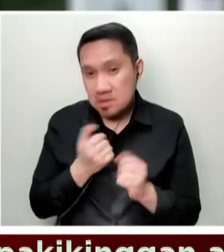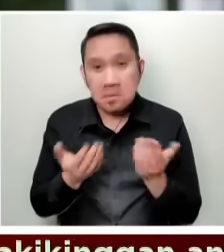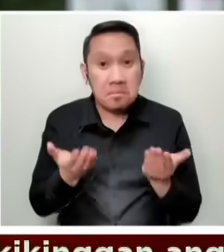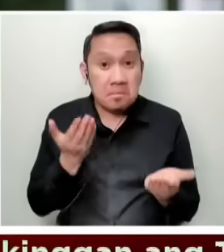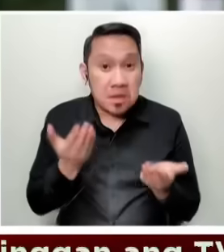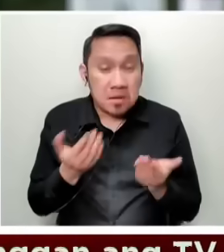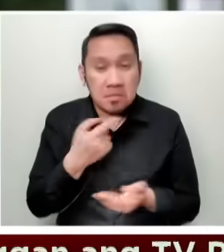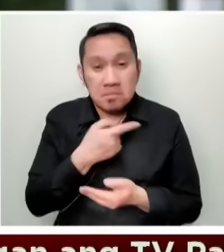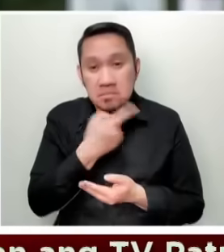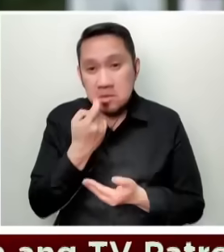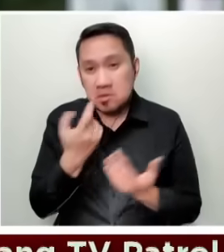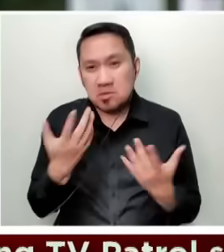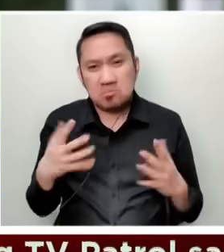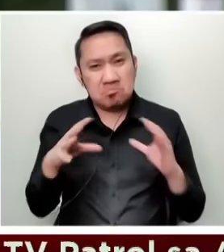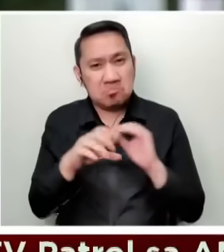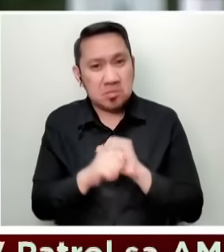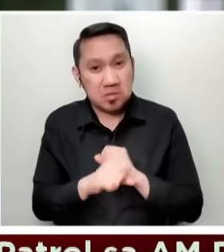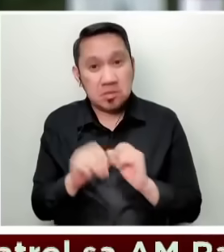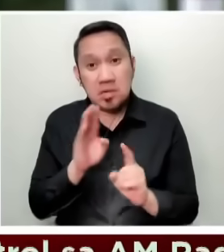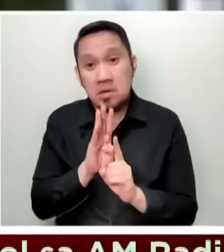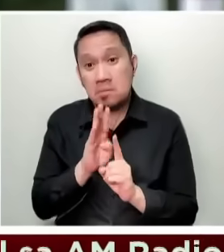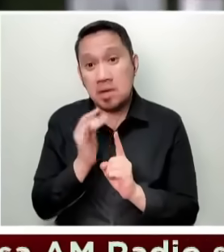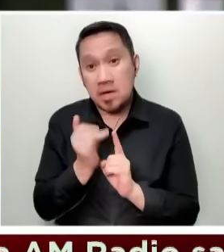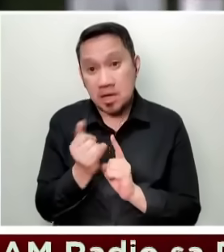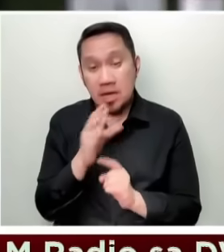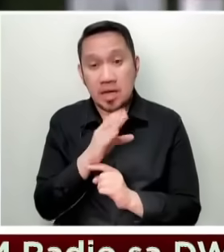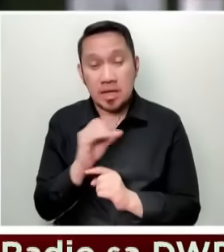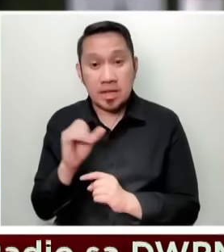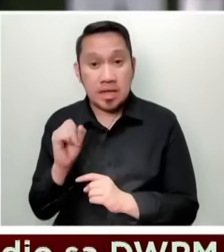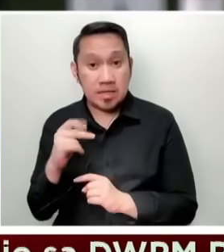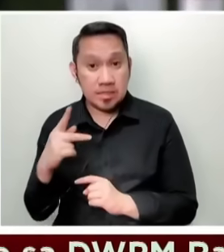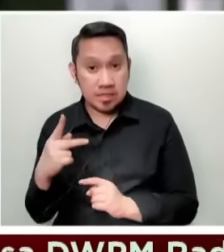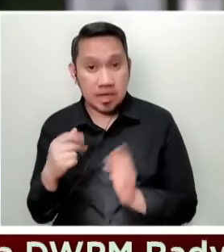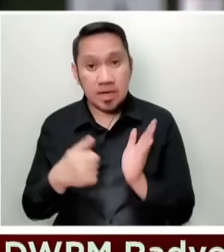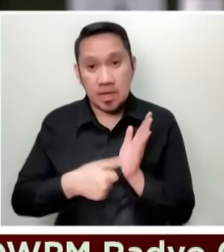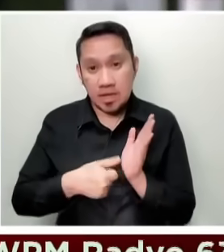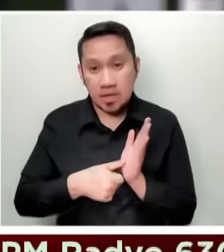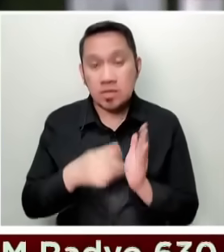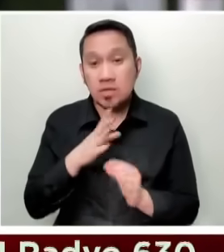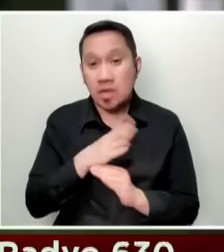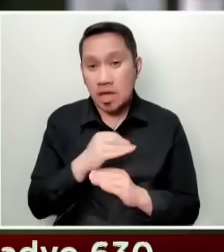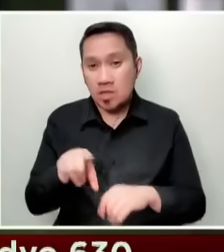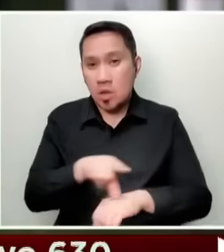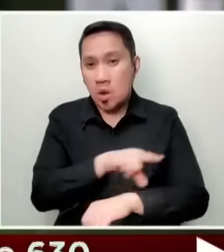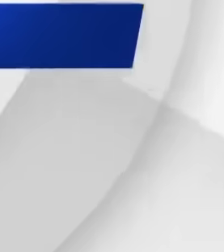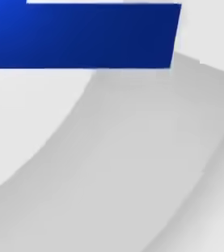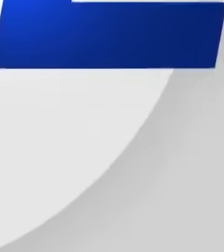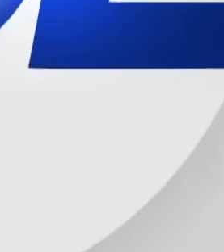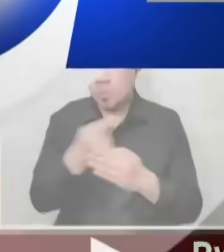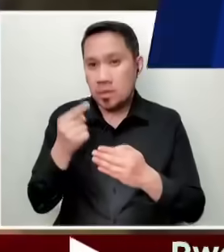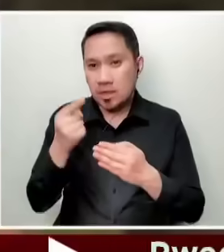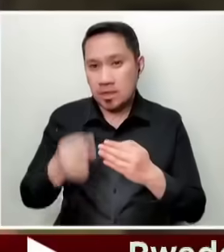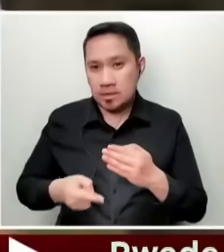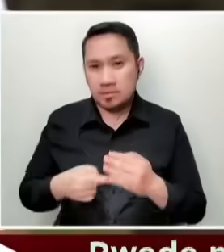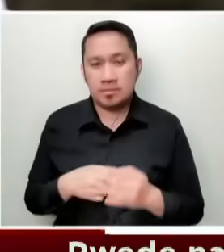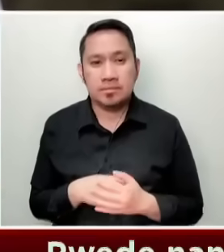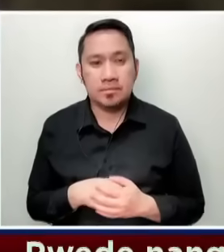ang katatapos lamang na barangay and sangguniang kabataan elections, pati na ang long weekend.